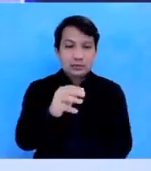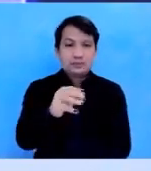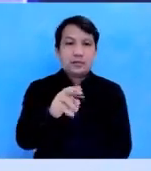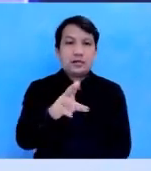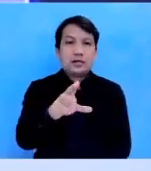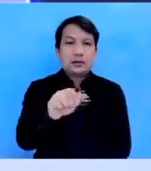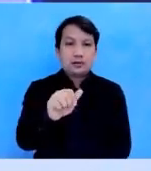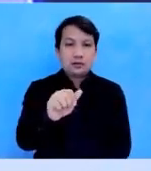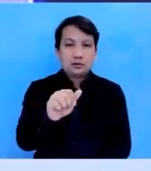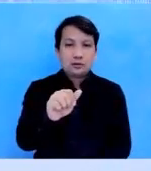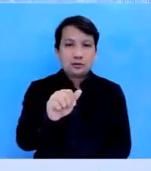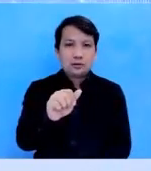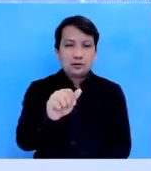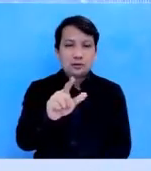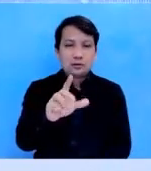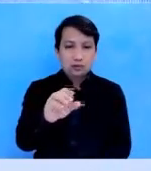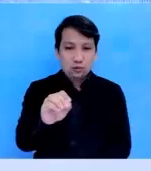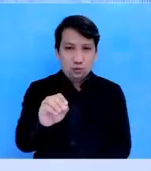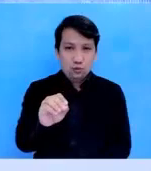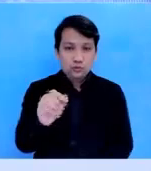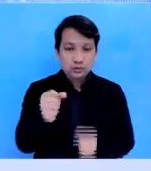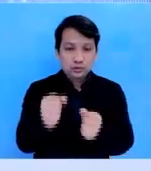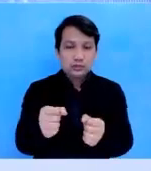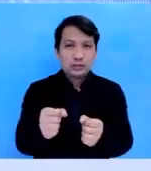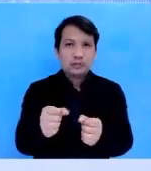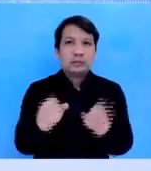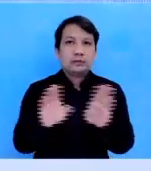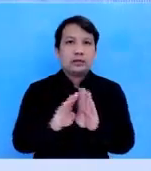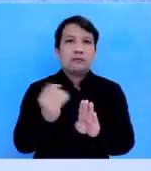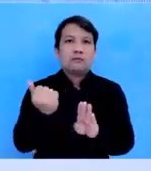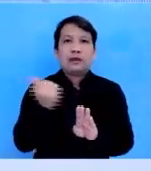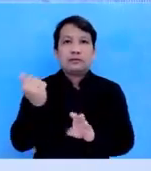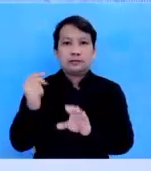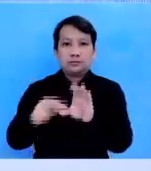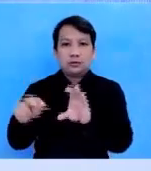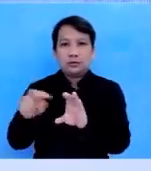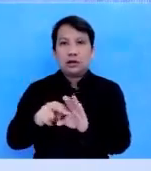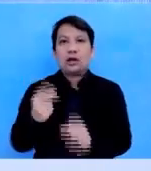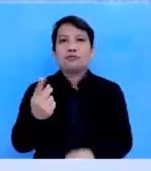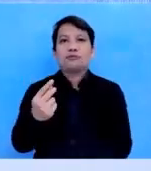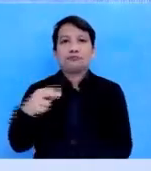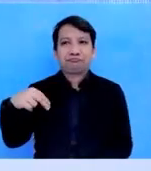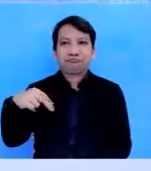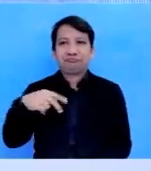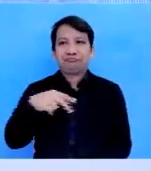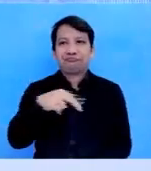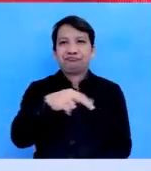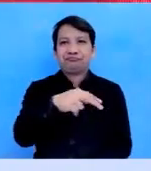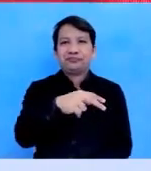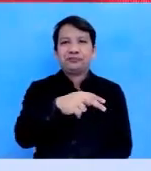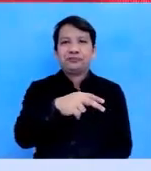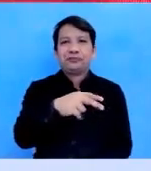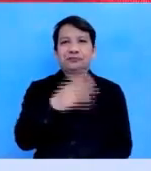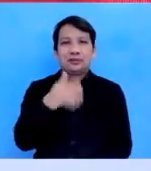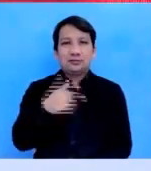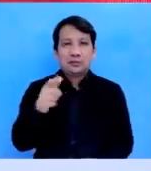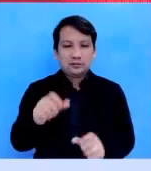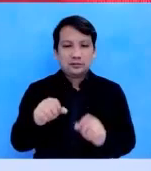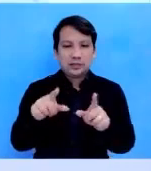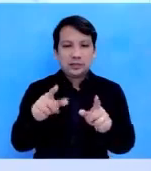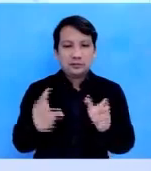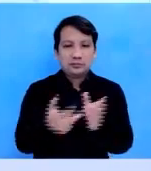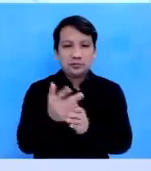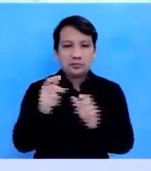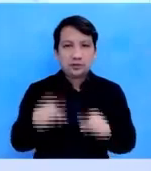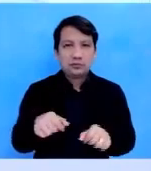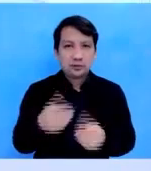Project. Bilyong-bilyong pisong pondo naman ang ilalaan para sa mga gigibayang establishmento. At live mula sa Pasig, nasa